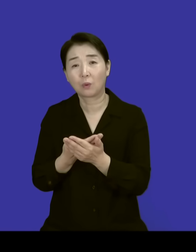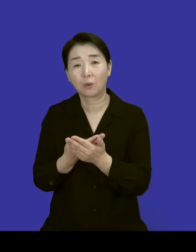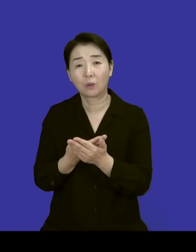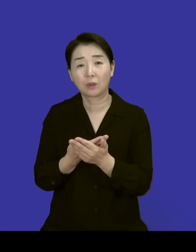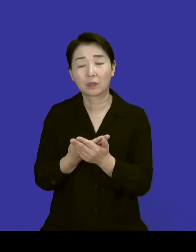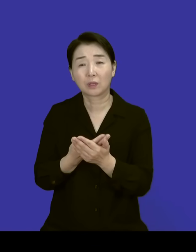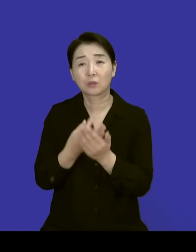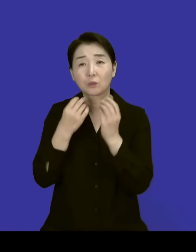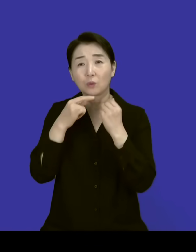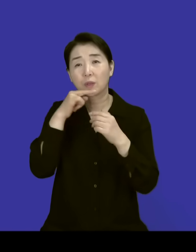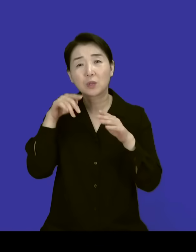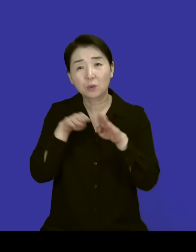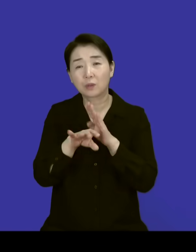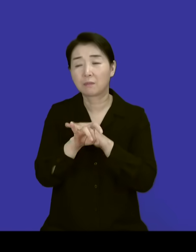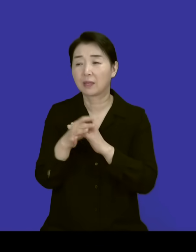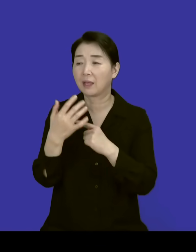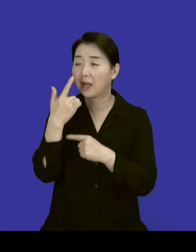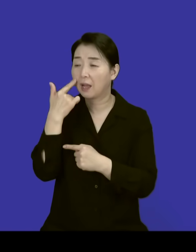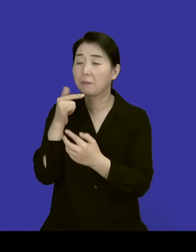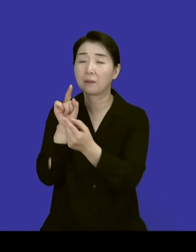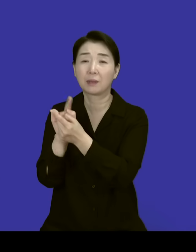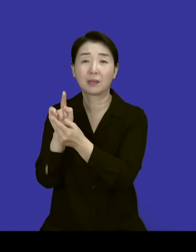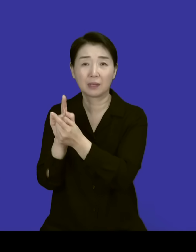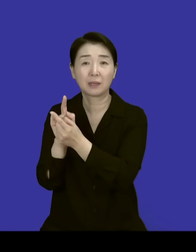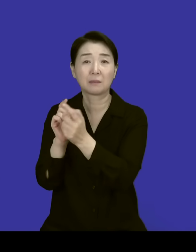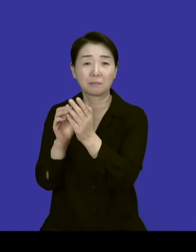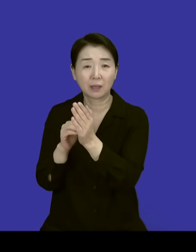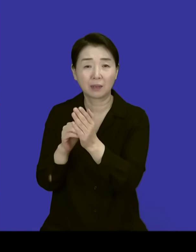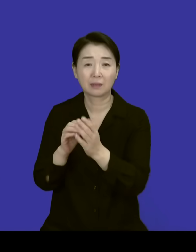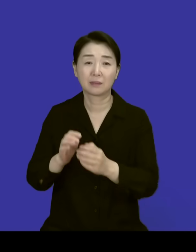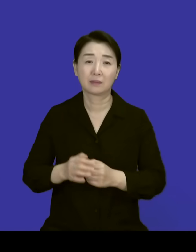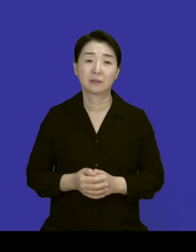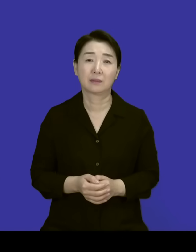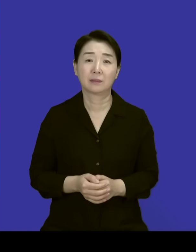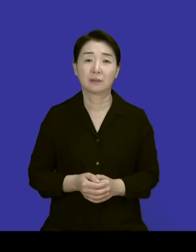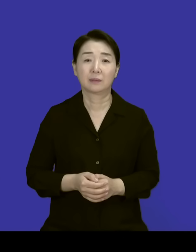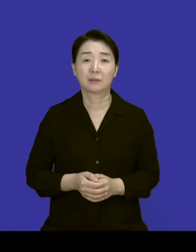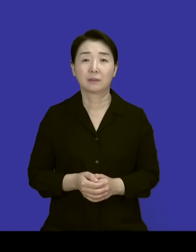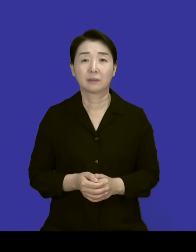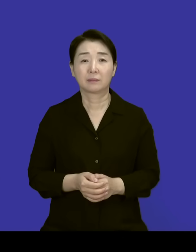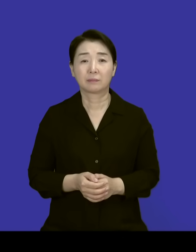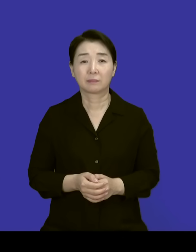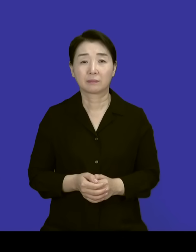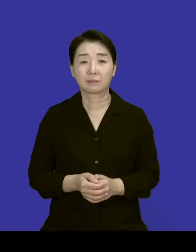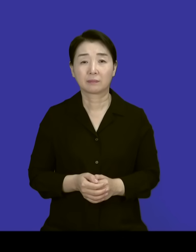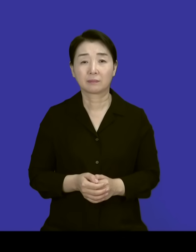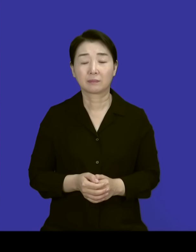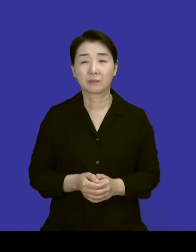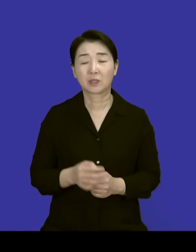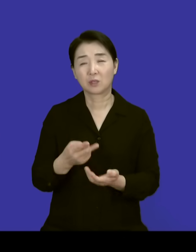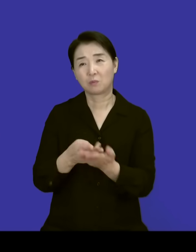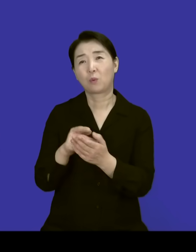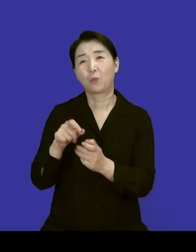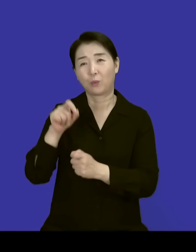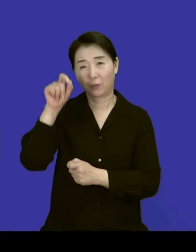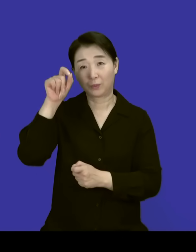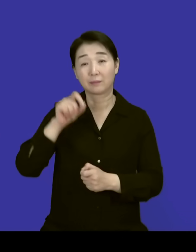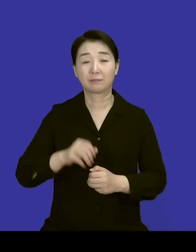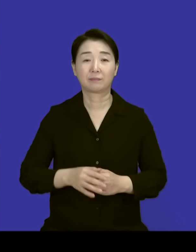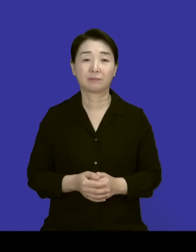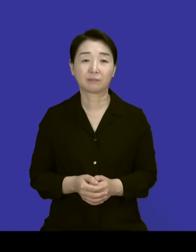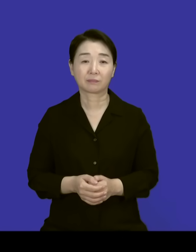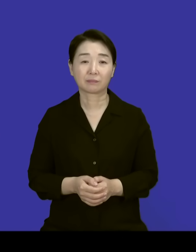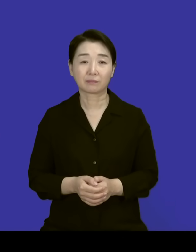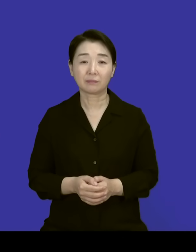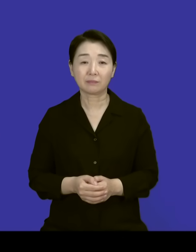이제 아버지한테 가서 어머니 아버지가 이제 입원하신 상태였으니까 아주 꽤 되셨으니까 예,